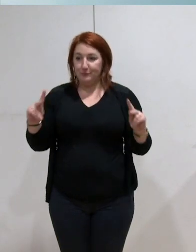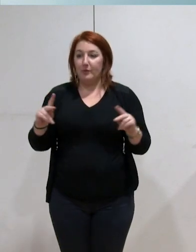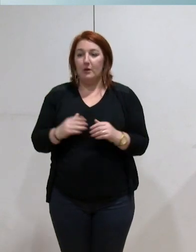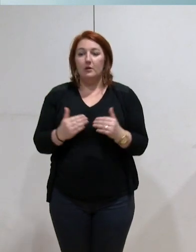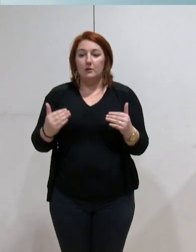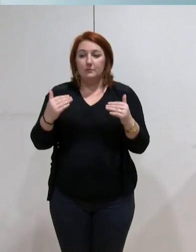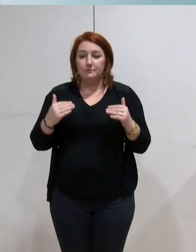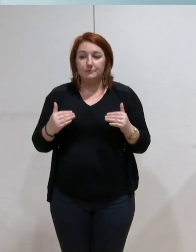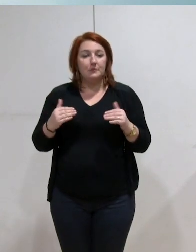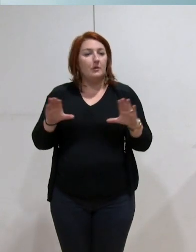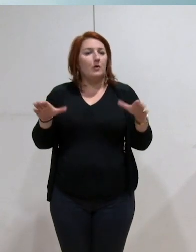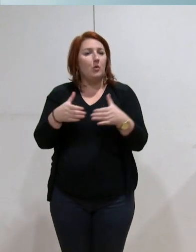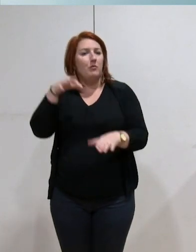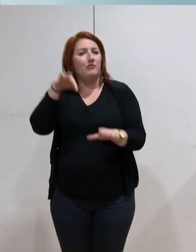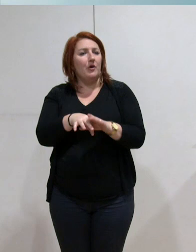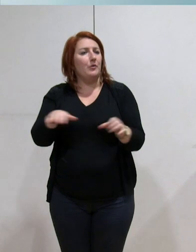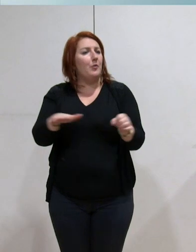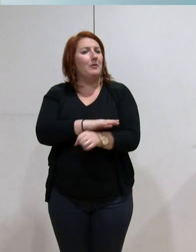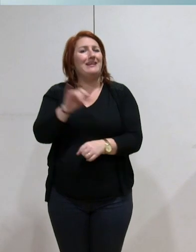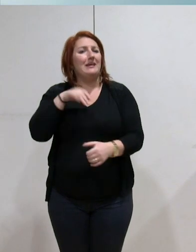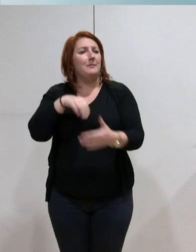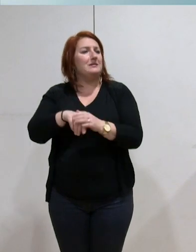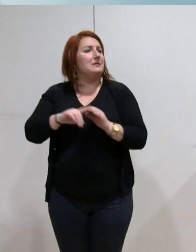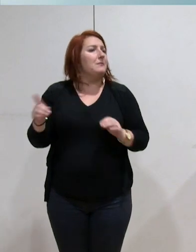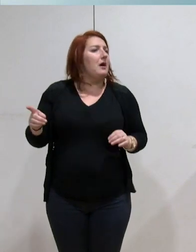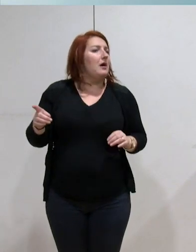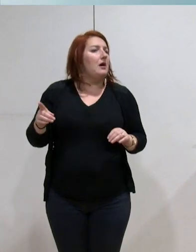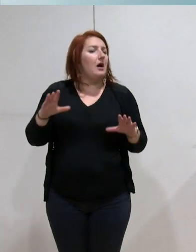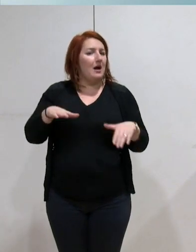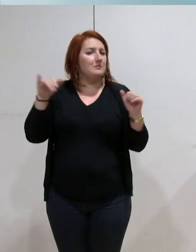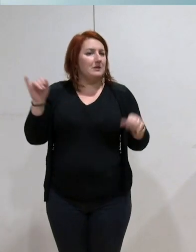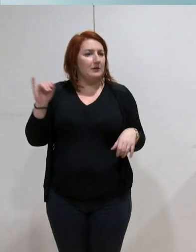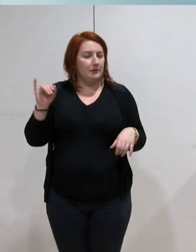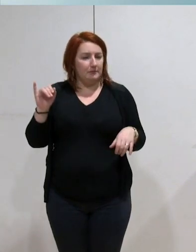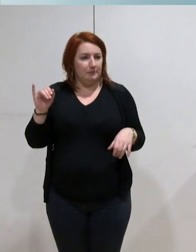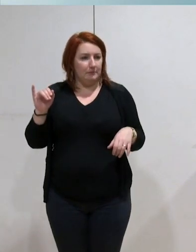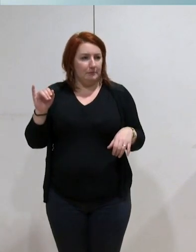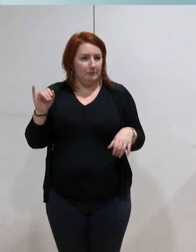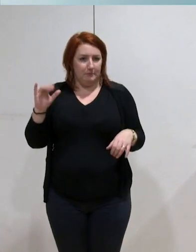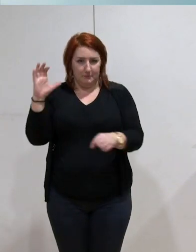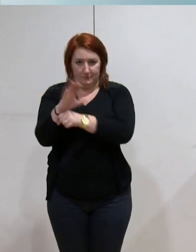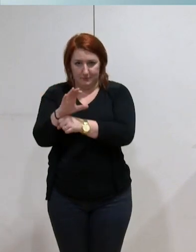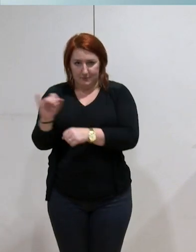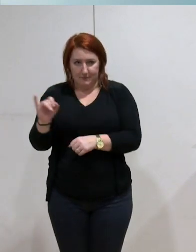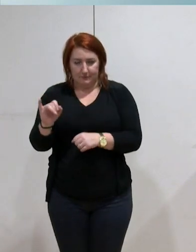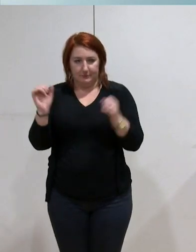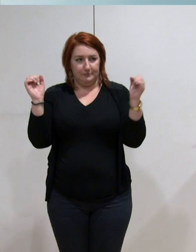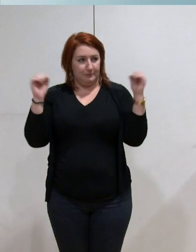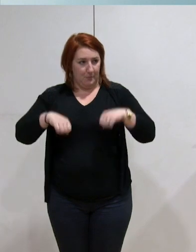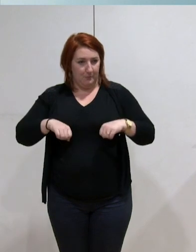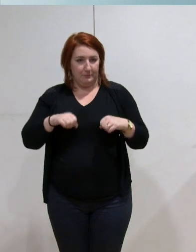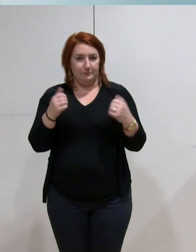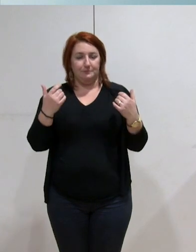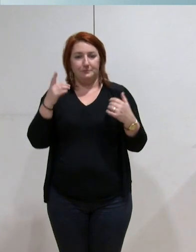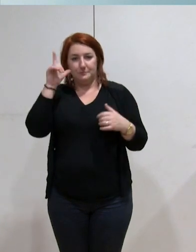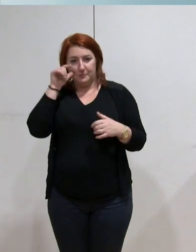pour les groupes qui votent en bloc qui ne prend pas part au vote qui s'abstient qui vote contre qui vote pour donc